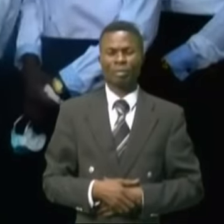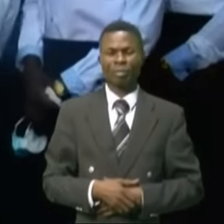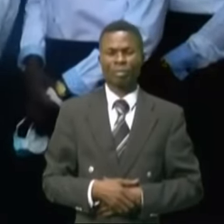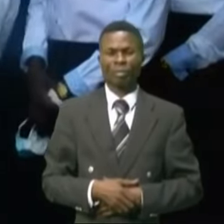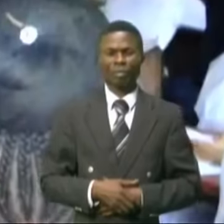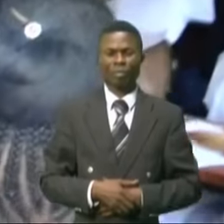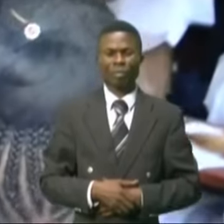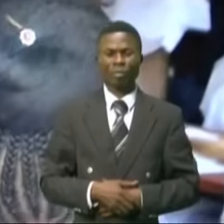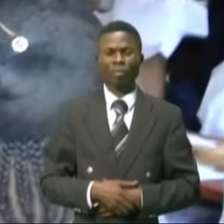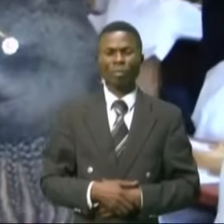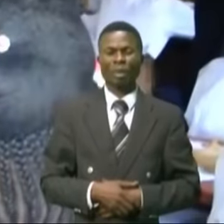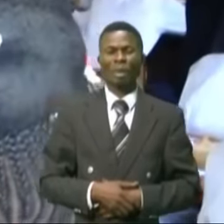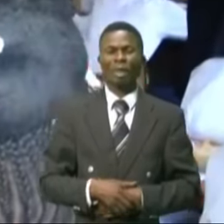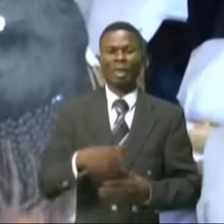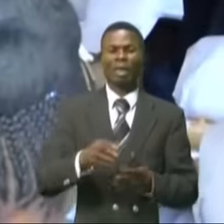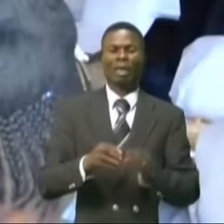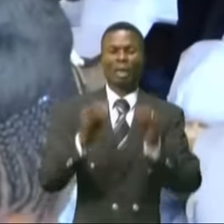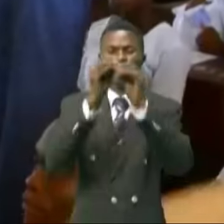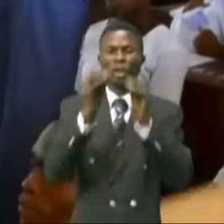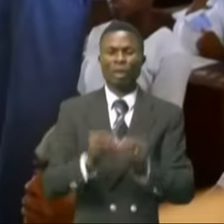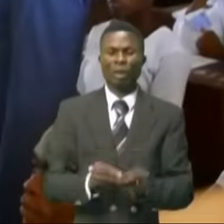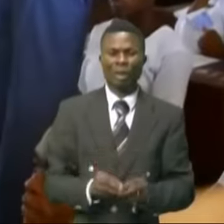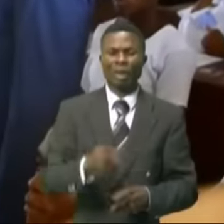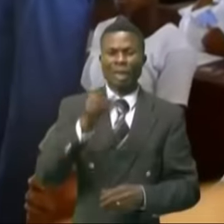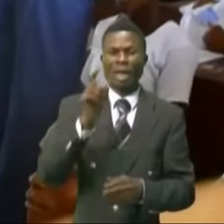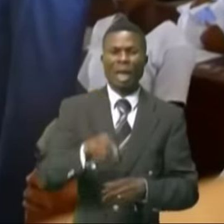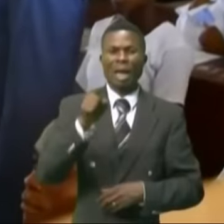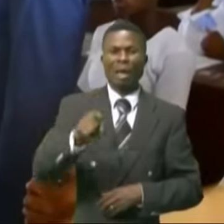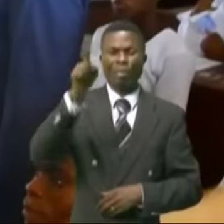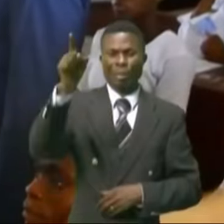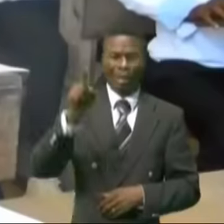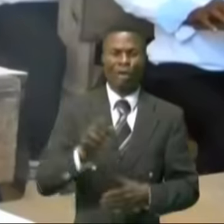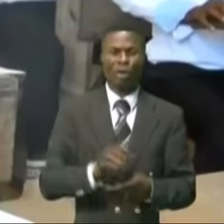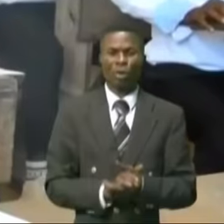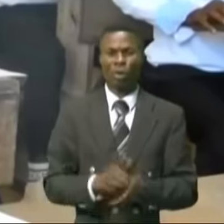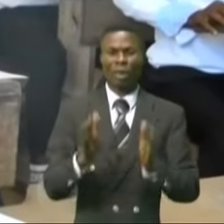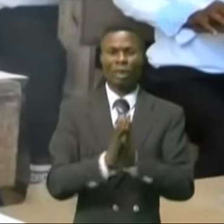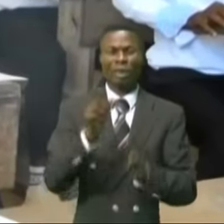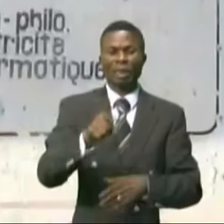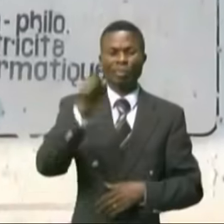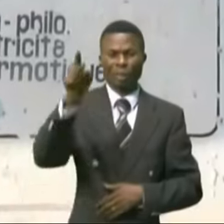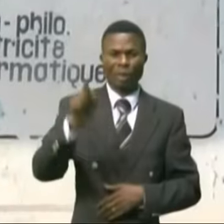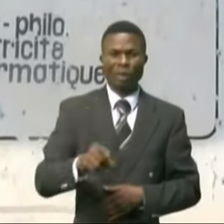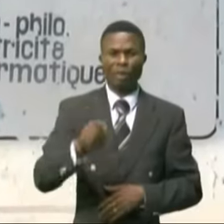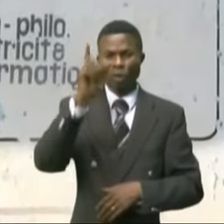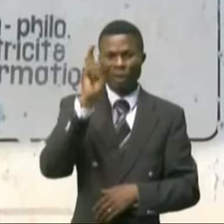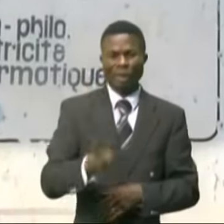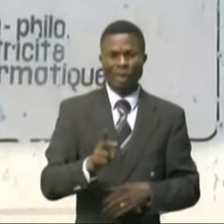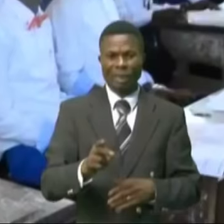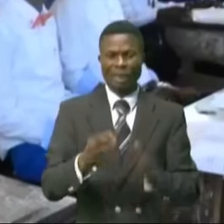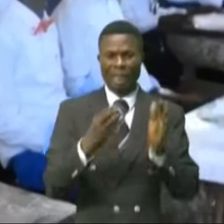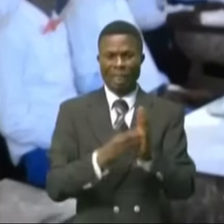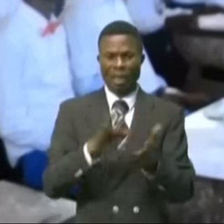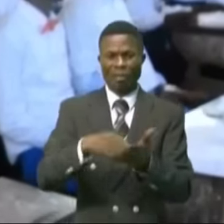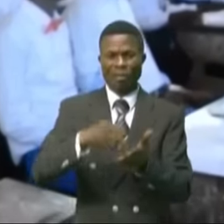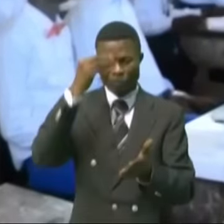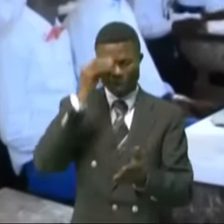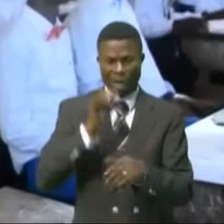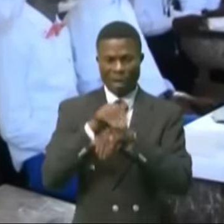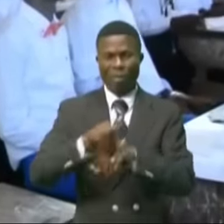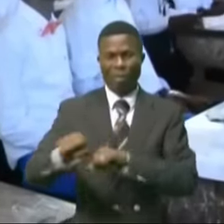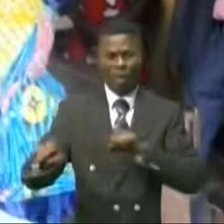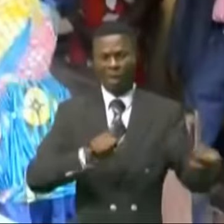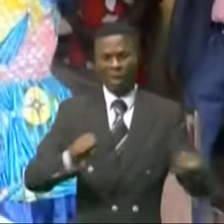7429 élèves, c'est le total des candidats finalistes du secondaire inscrits de la province éducationnelle Maïndombé 1 qui ont affronté l'épreuve de